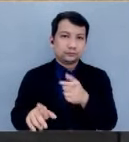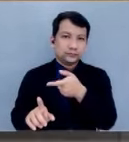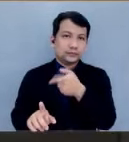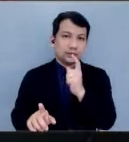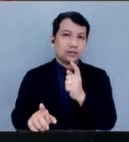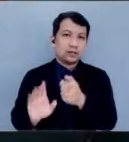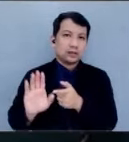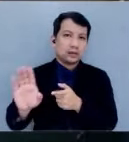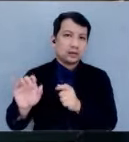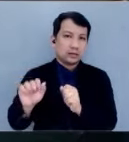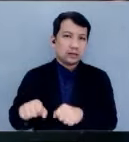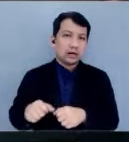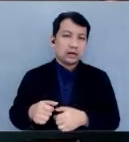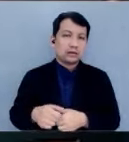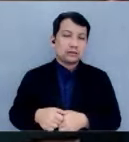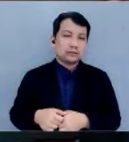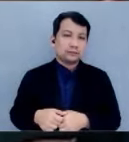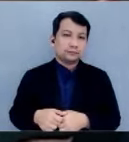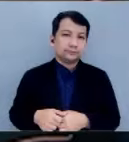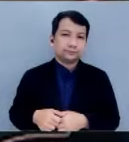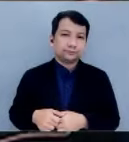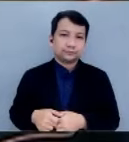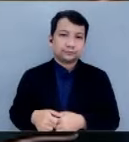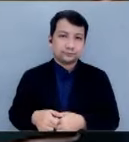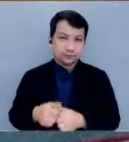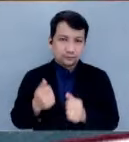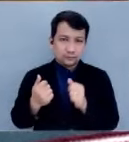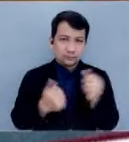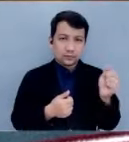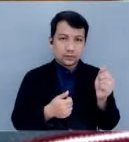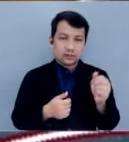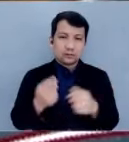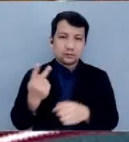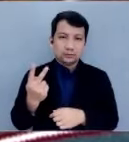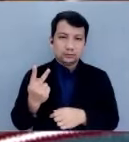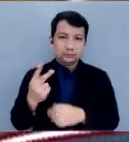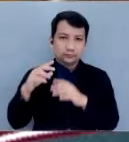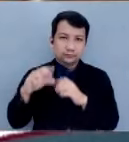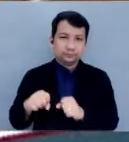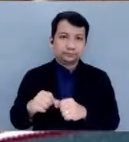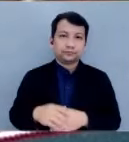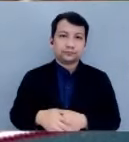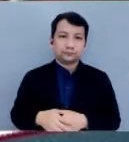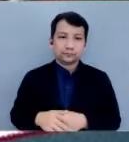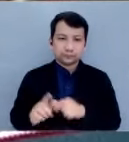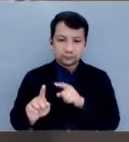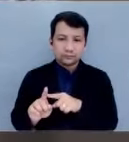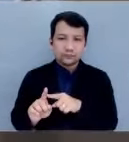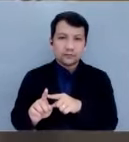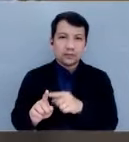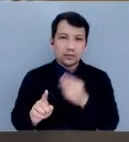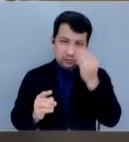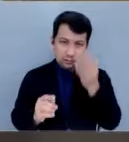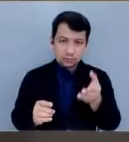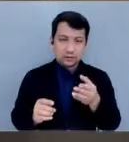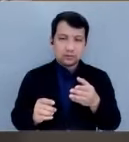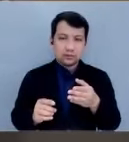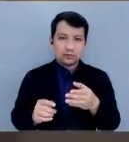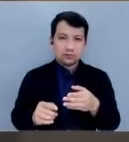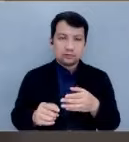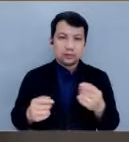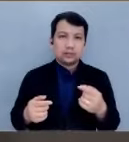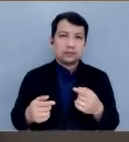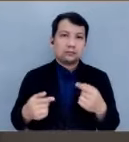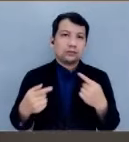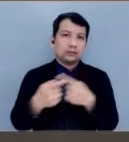natin. Sa follow-up operation, dalawang naaresto. Kinumpirma ng isa sa mga suspect na onsehan nga sa droga ang ugat